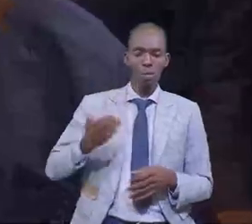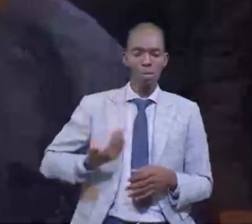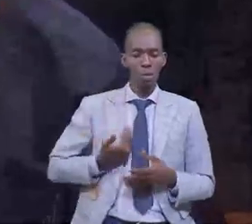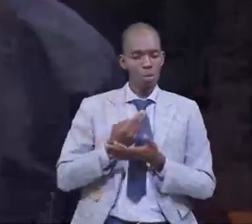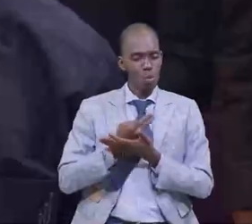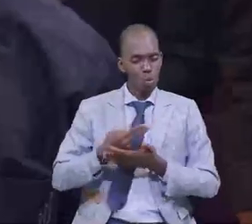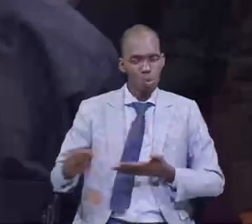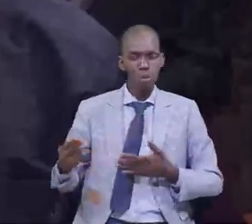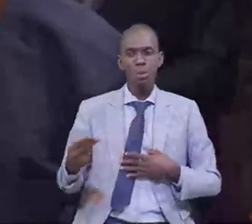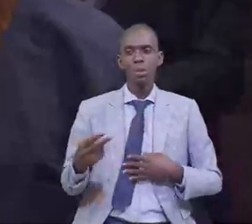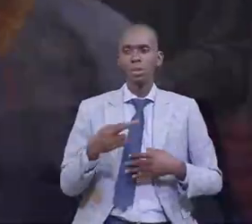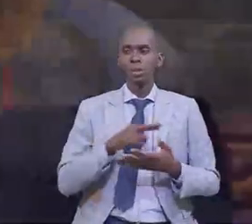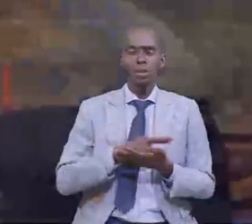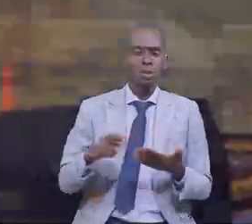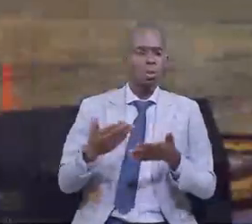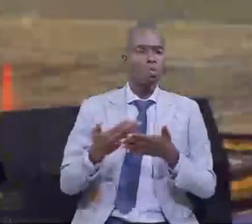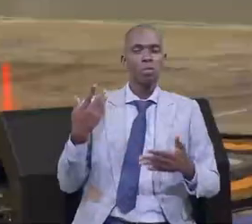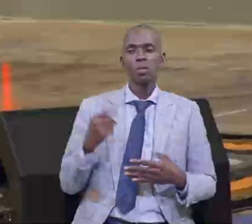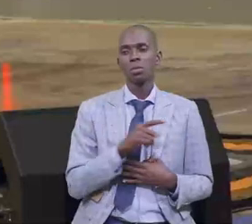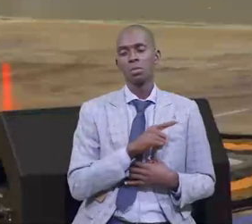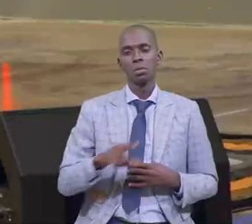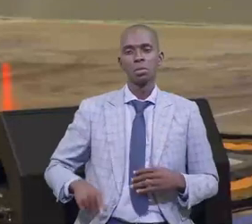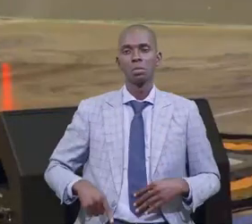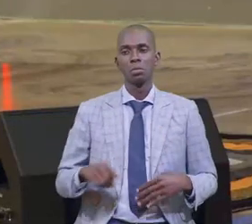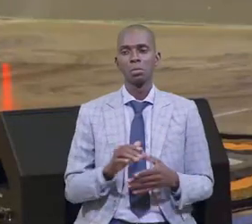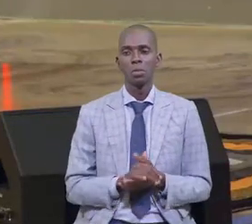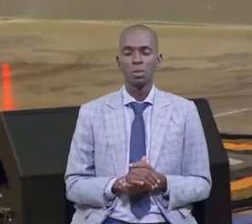l'esprit rendu juste et saint devant le Seigneur.